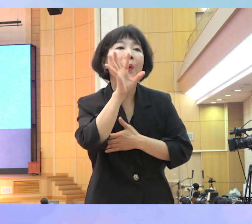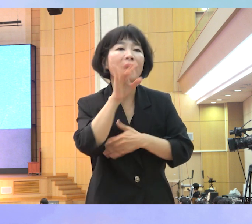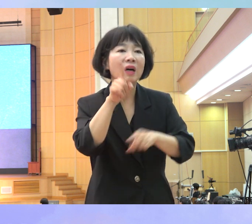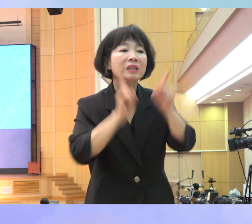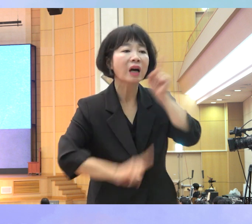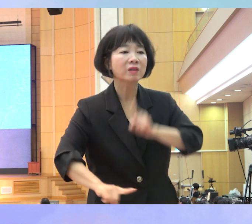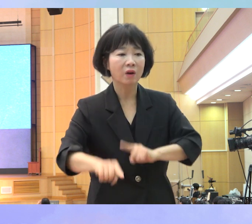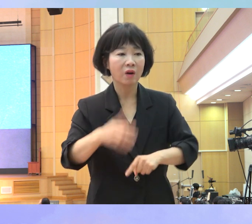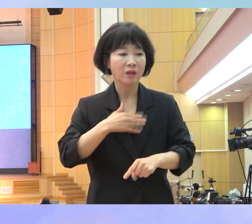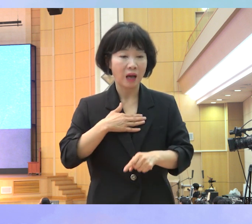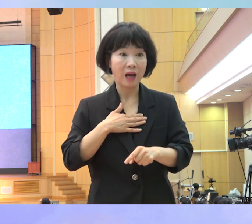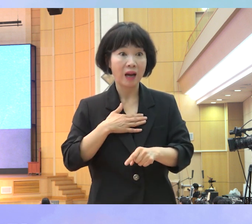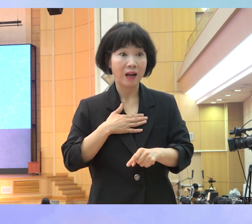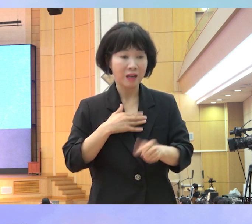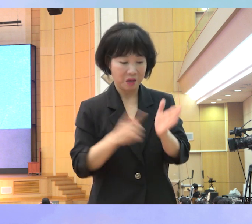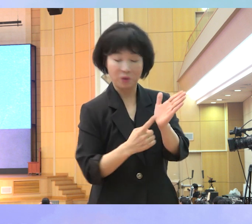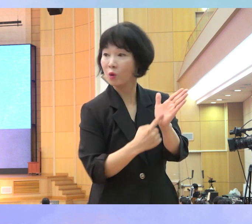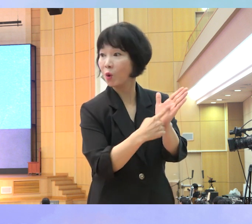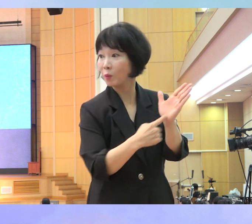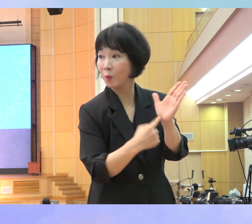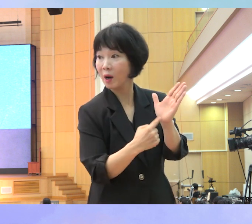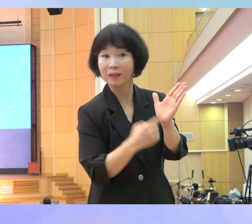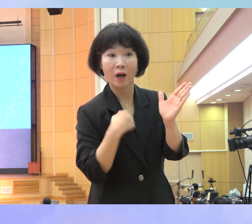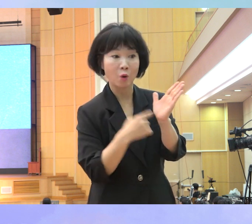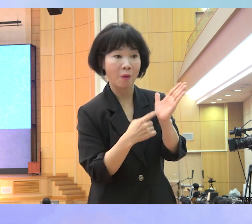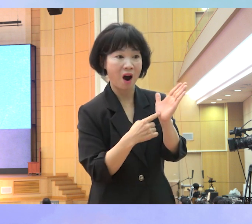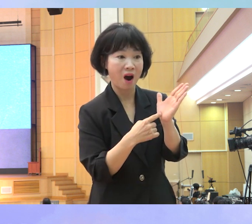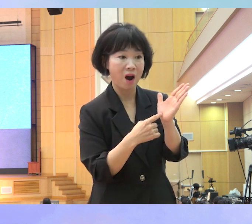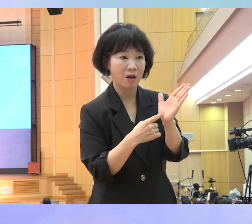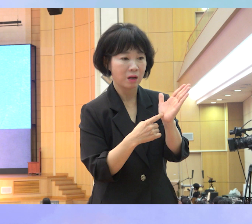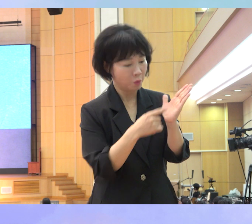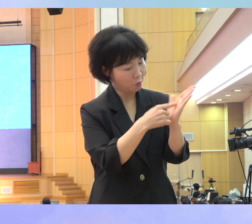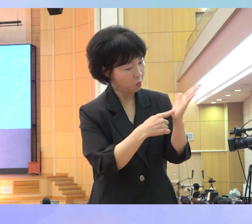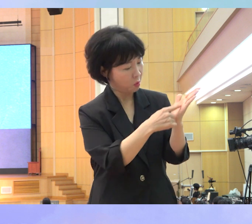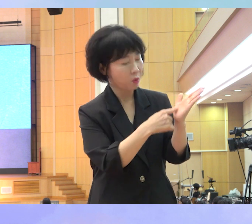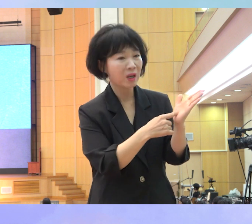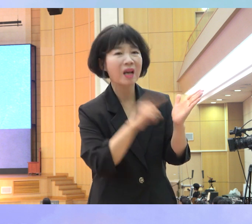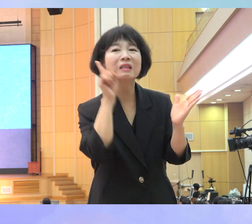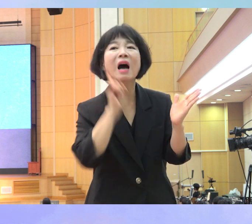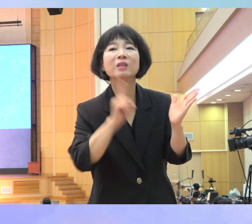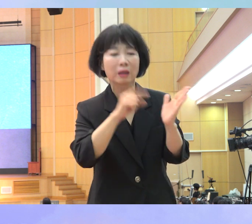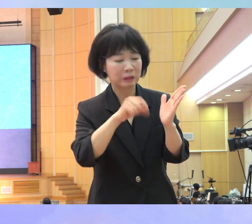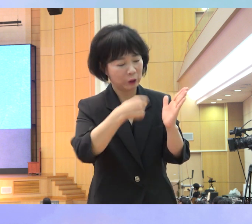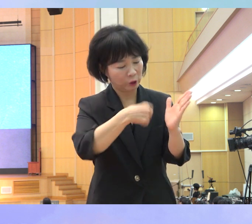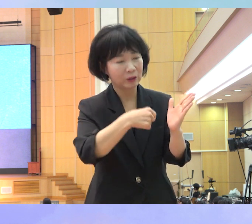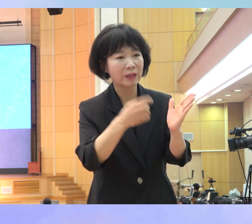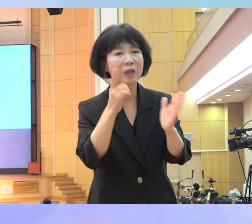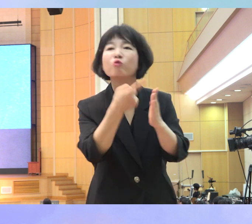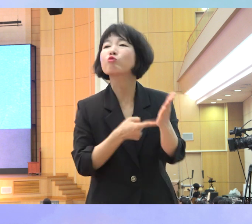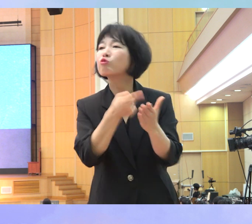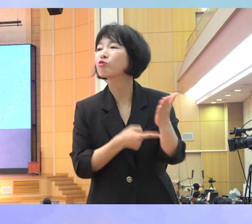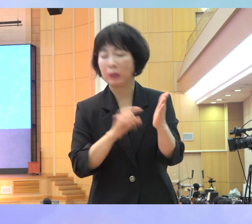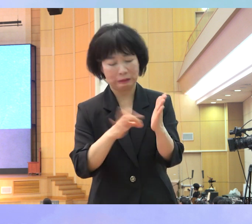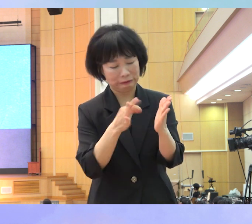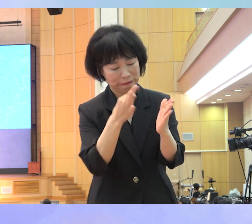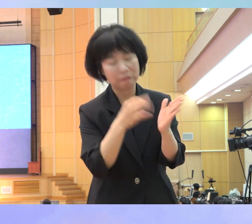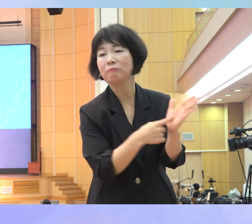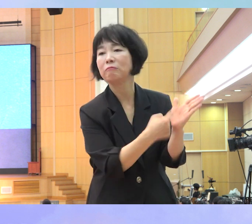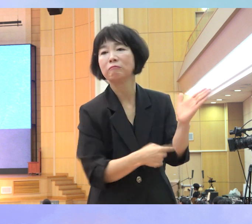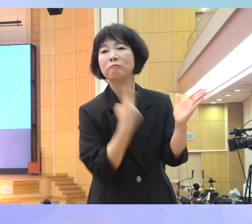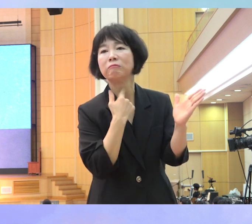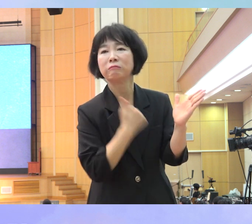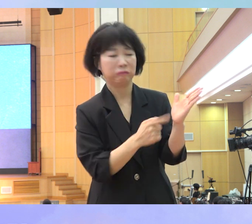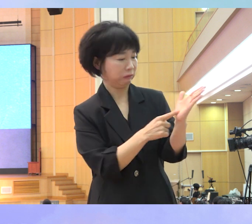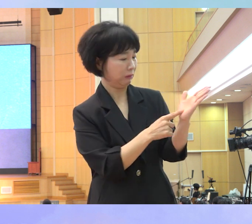이 왼손바닥에 한 이만큼 정도 되는 꿰맨 상처가 있거든요.